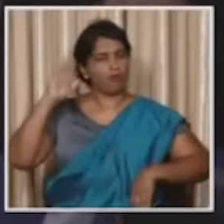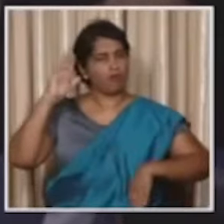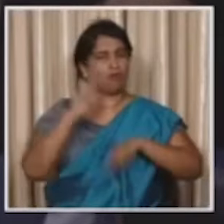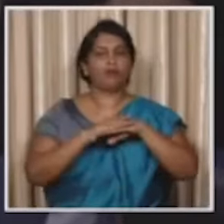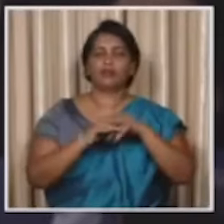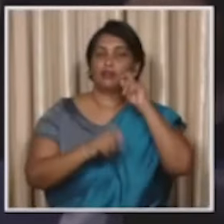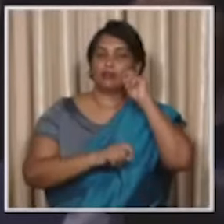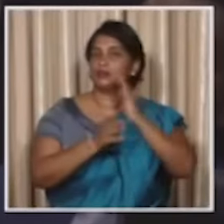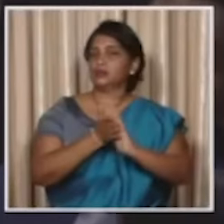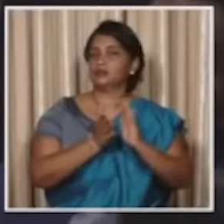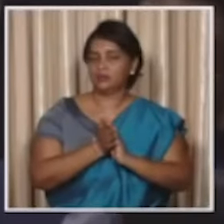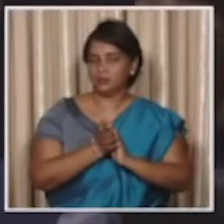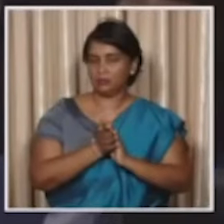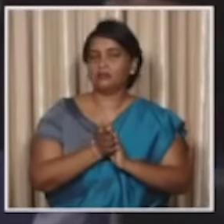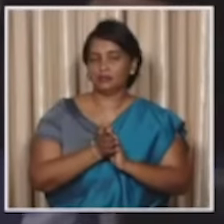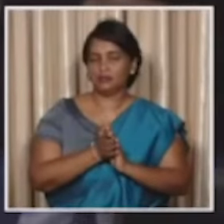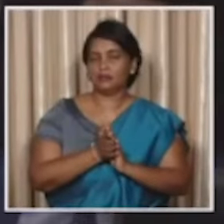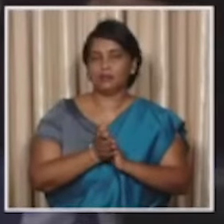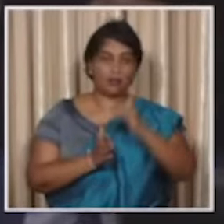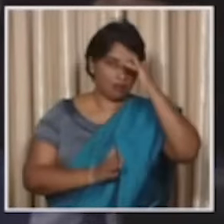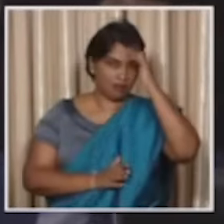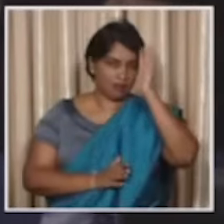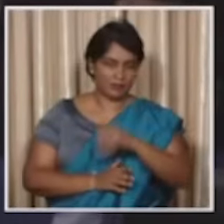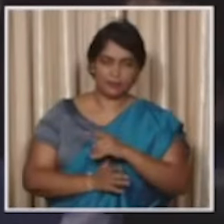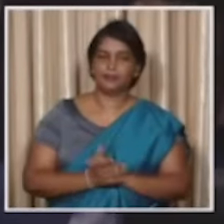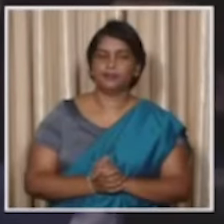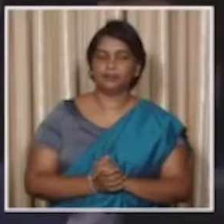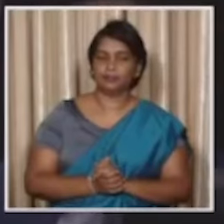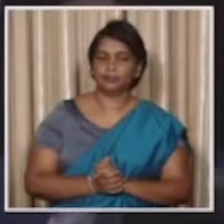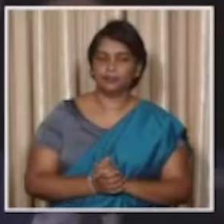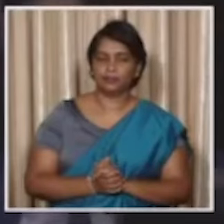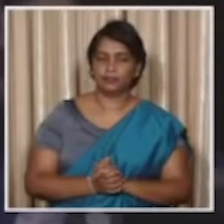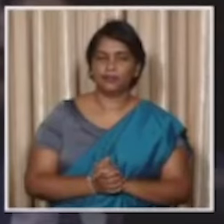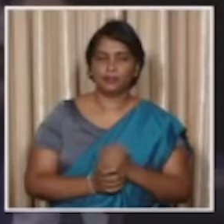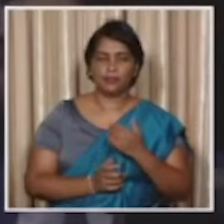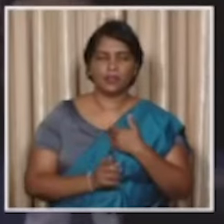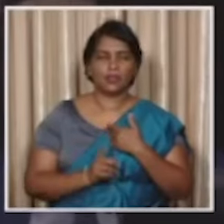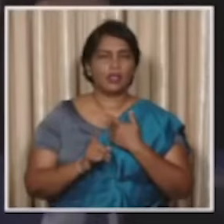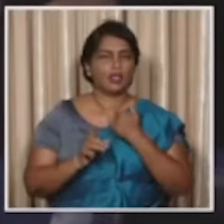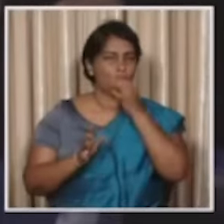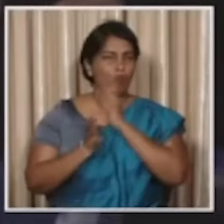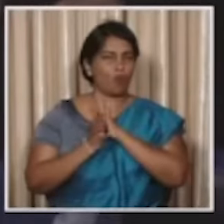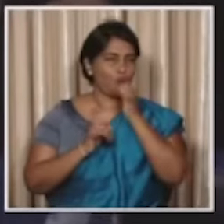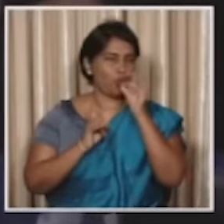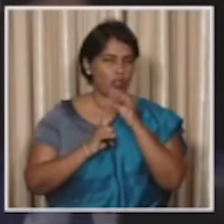උපරිමන්දමින් ජනතාවට සේවය කරපු ජනනායකයෙක්. මට කල්පිටියේ